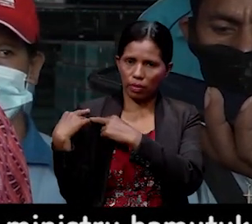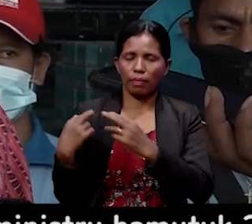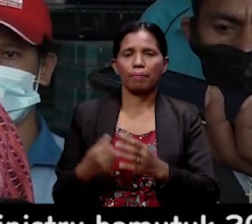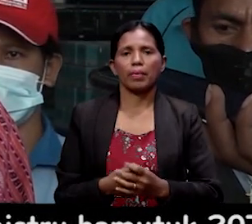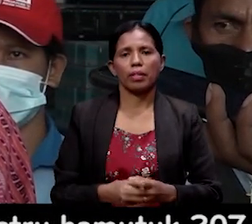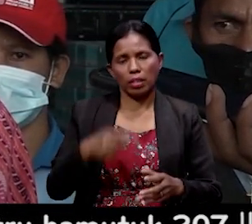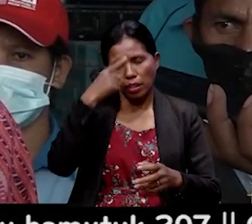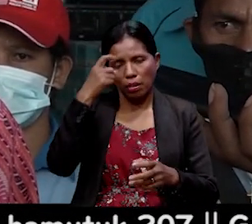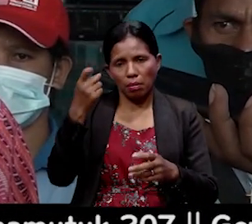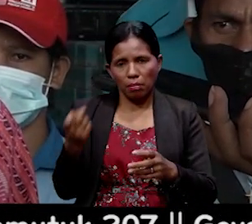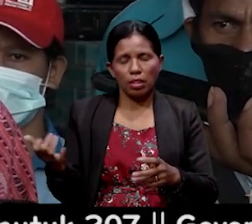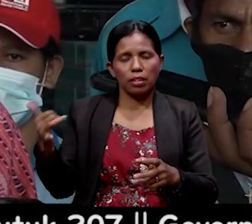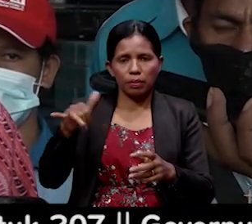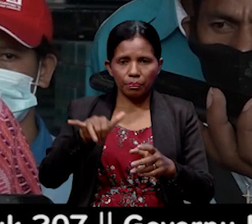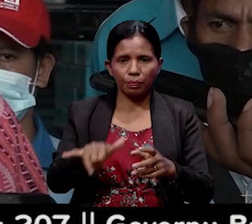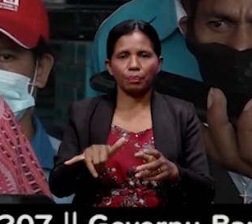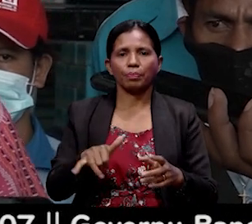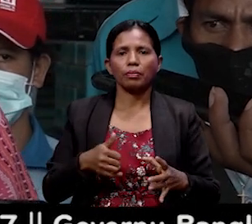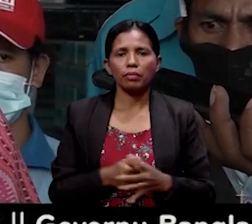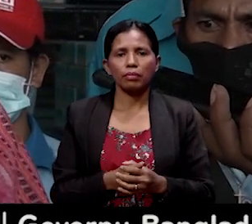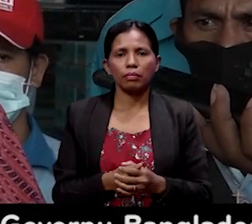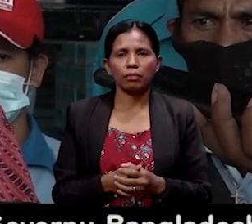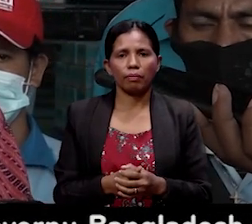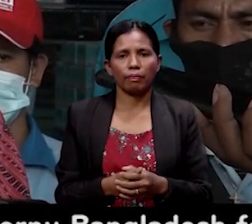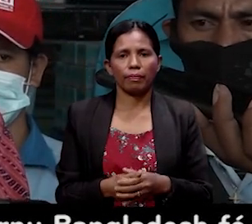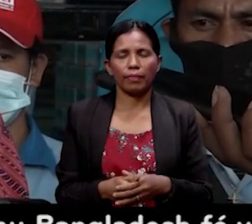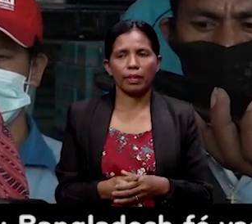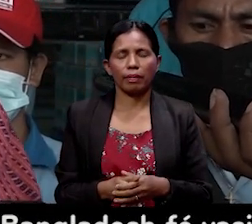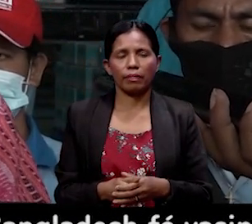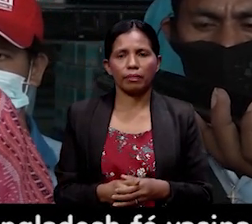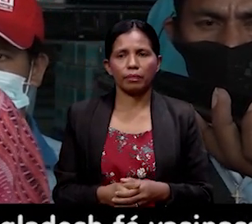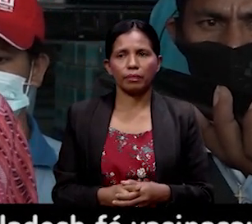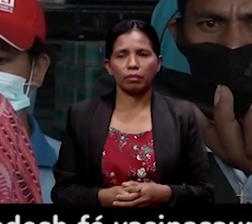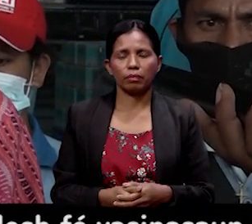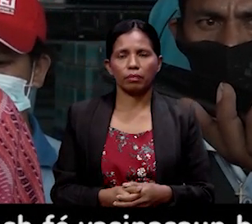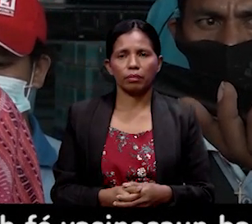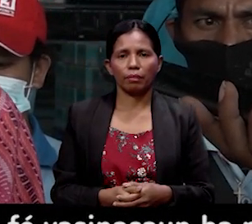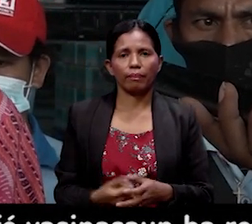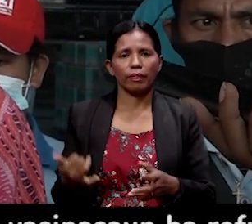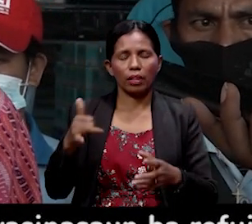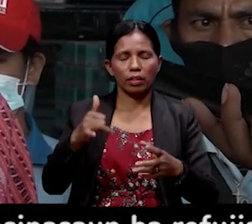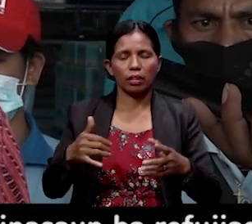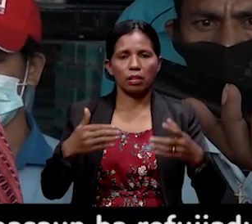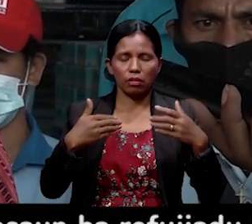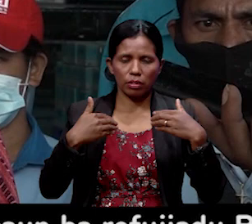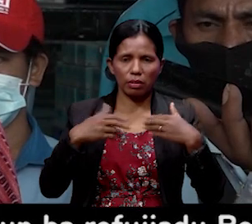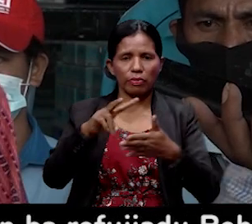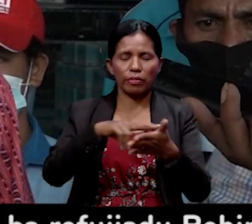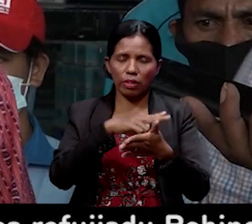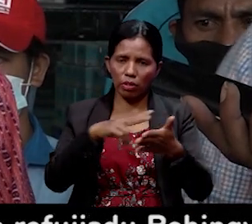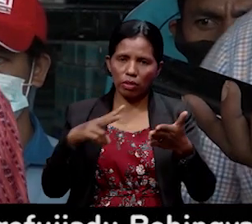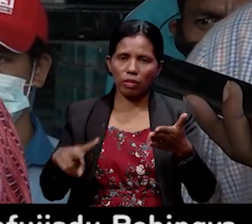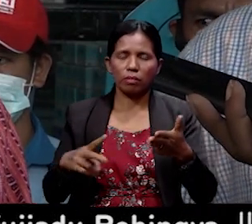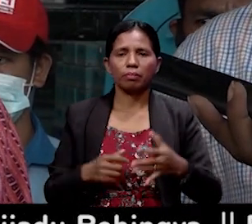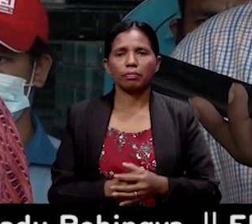Tamba halo giuramento e la barbiru, ne tuir organizzazione. E sire ma viola. E